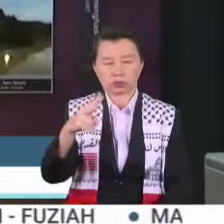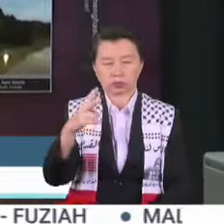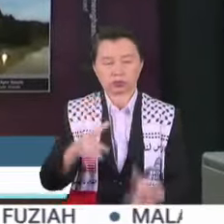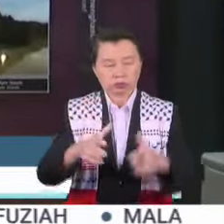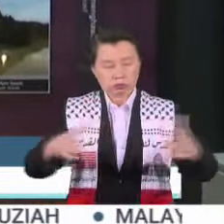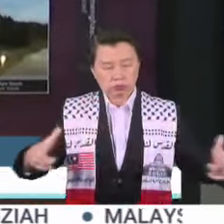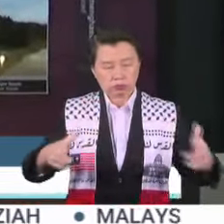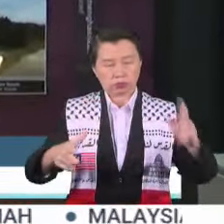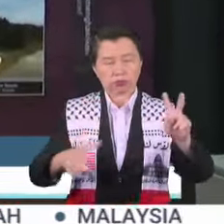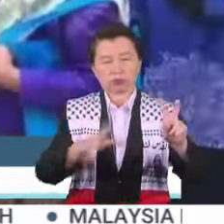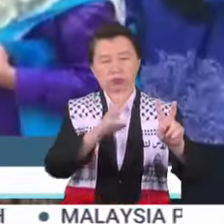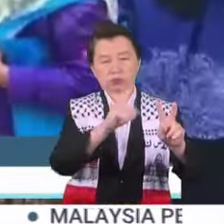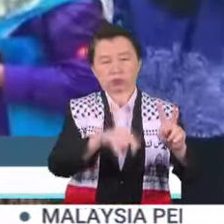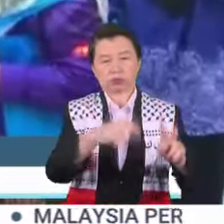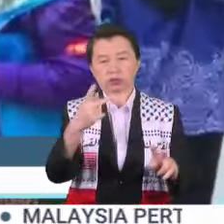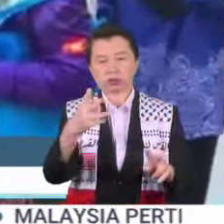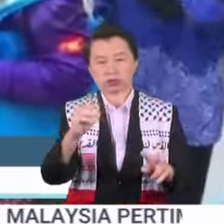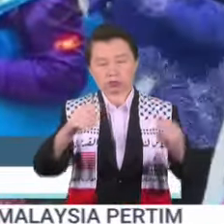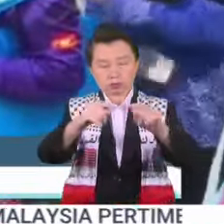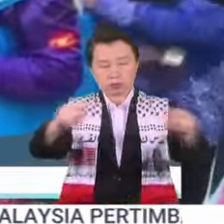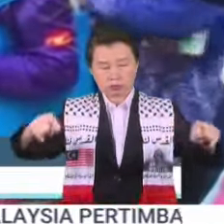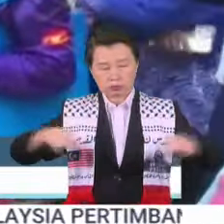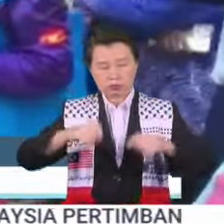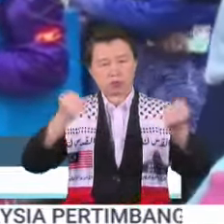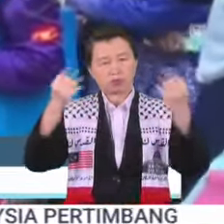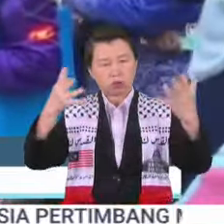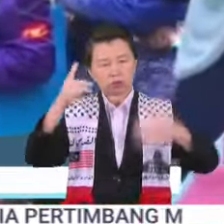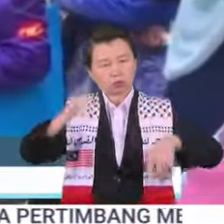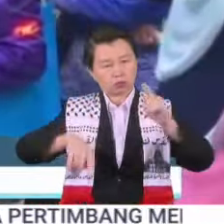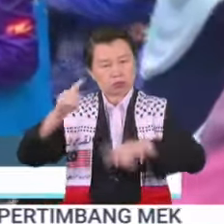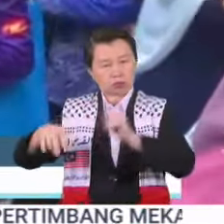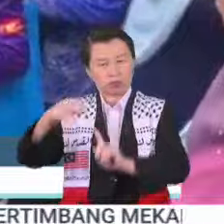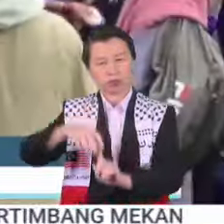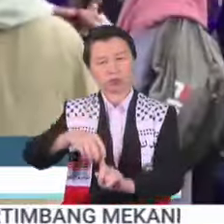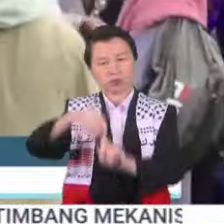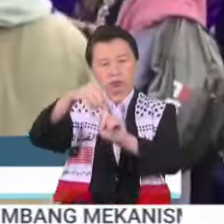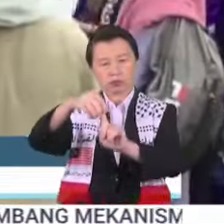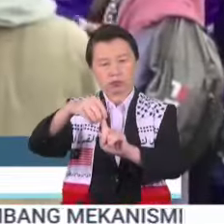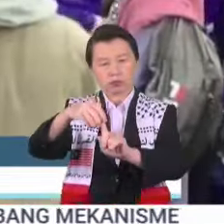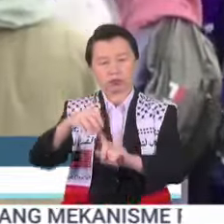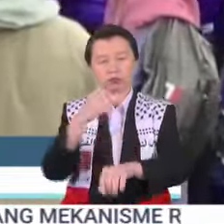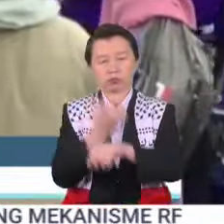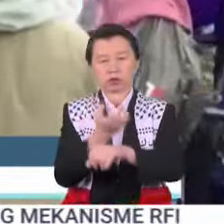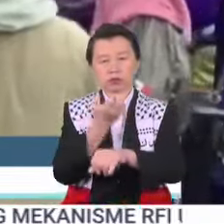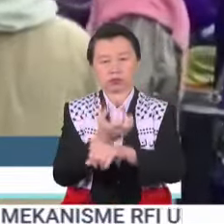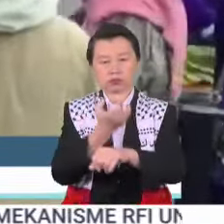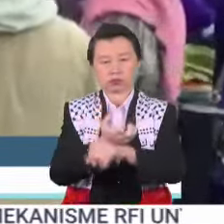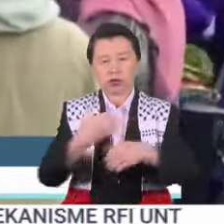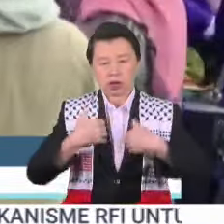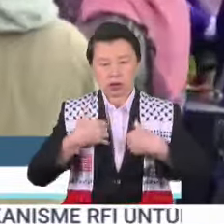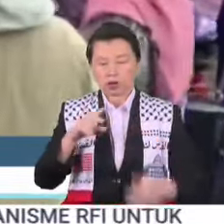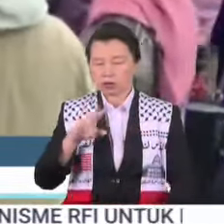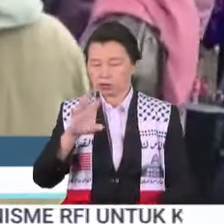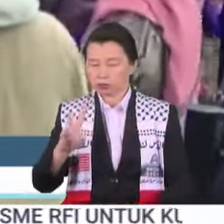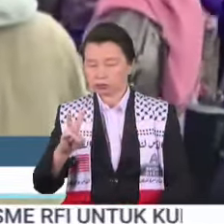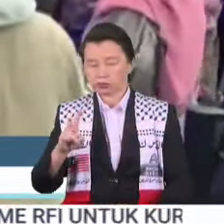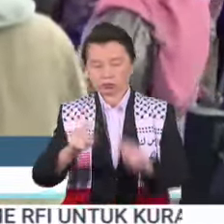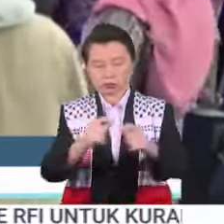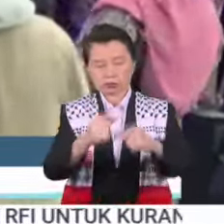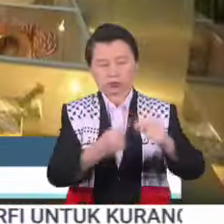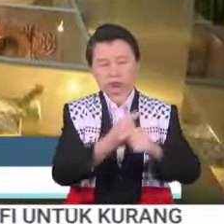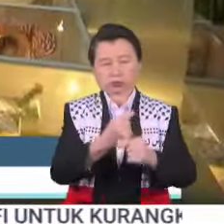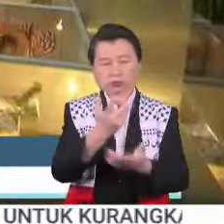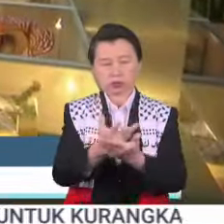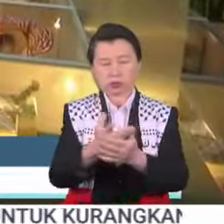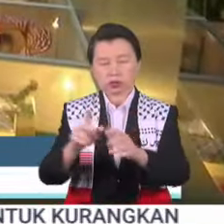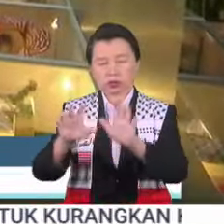berkeluasan 2,068 km persegi, kaya dengan pelbagai keunikan landskap batuan. Terdapat 27 geotapak,